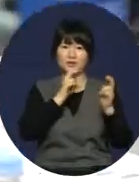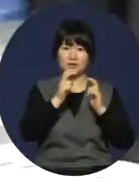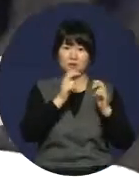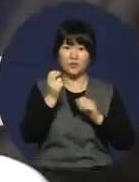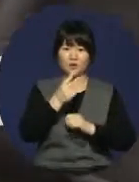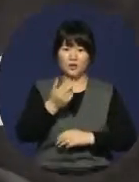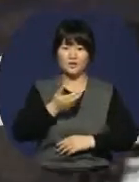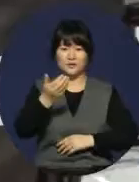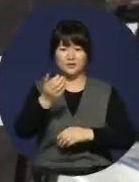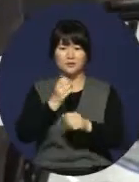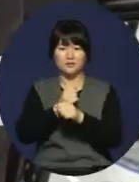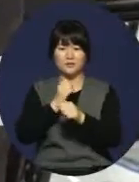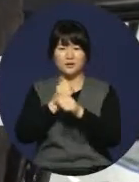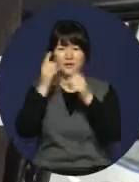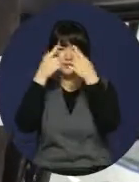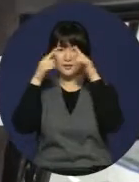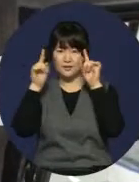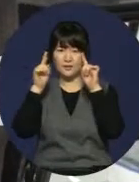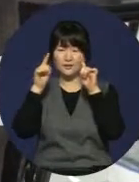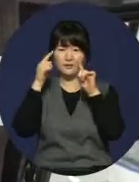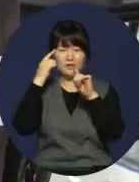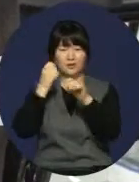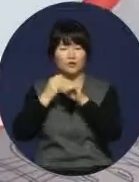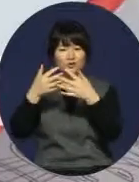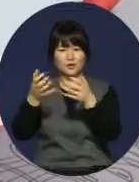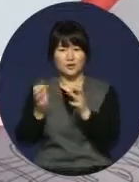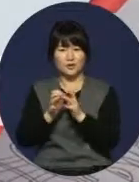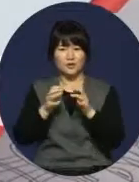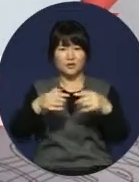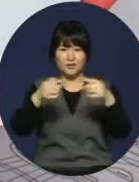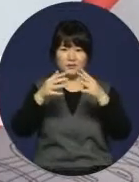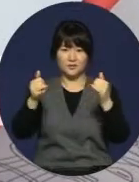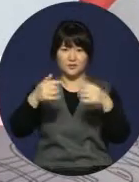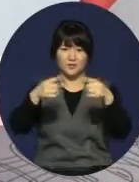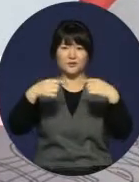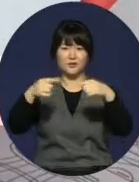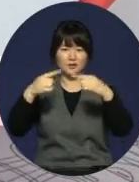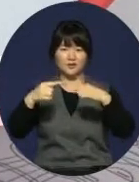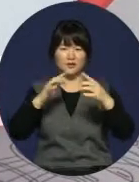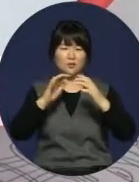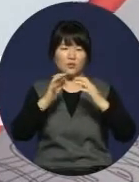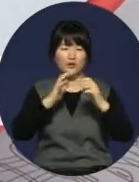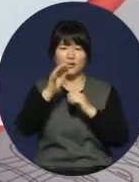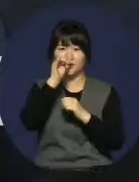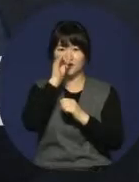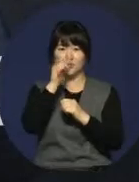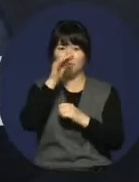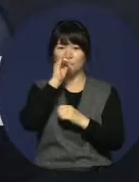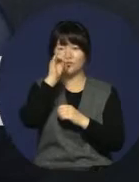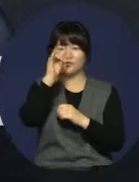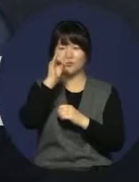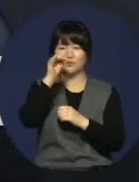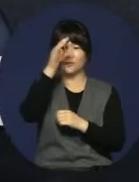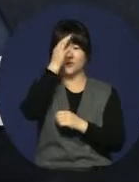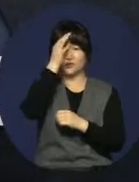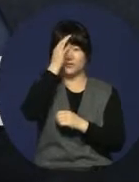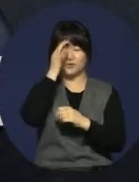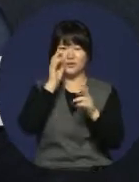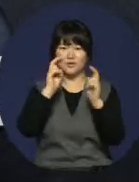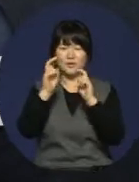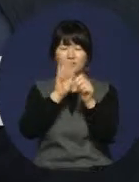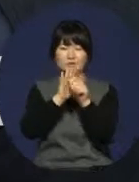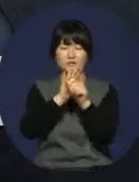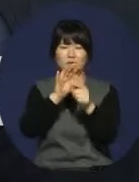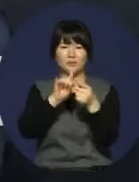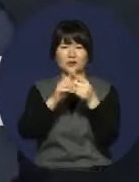이전할 대학과 연구기관, 관계자 300여 명이 참석한 가운데 활발한 상담이 이어졌고 우수기술과 기업 지원 사업에